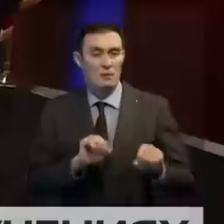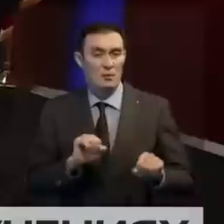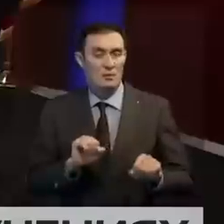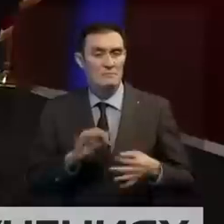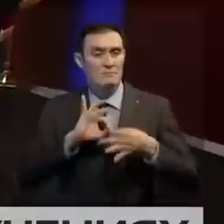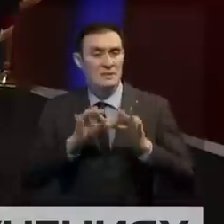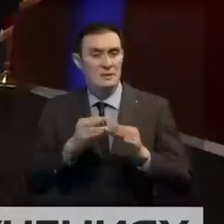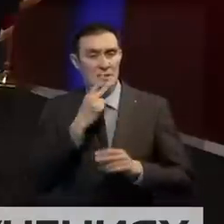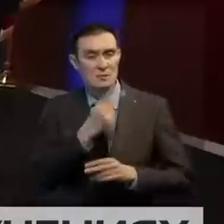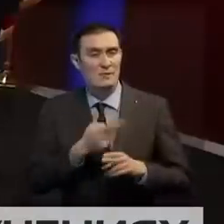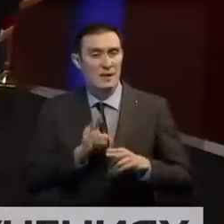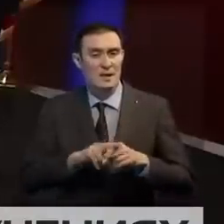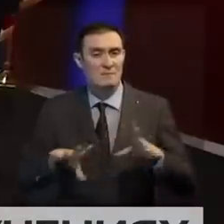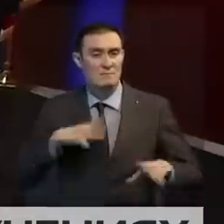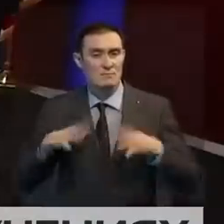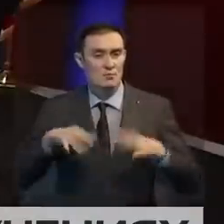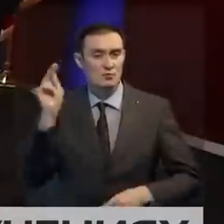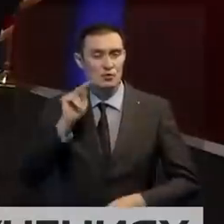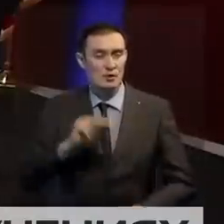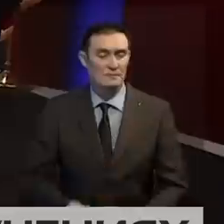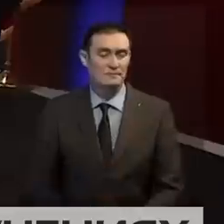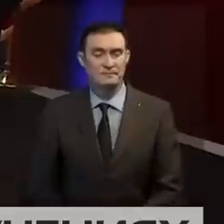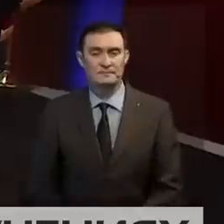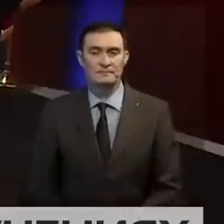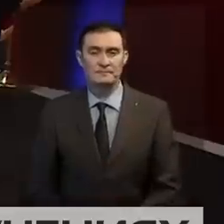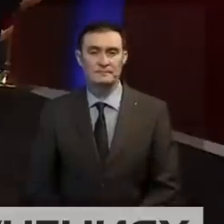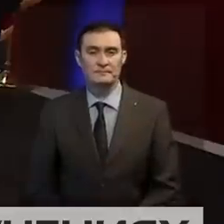обороны пристально отслеживало их проведение.